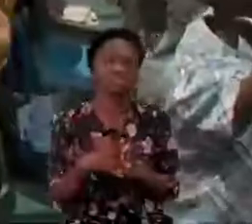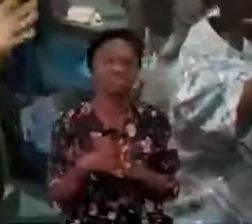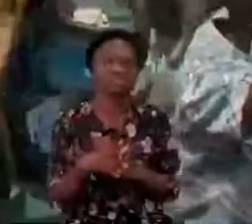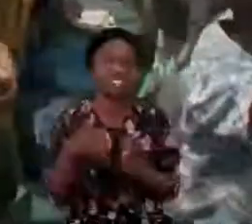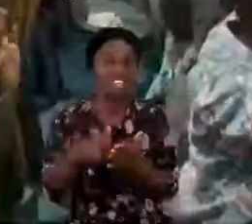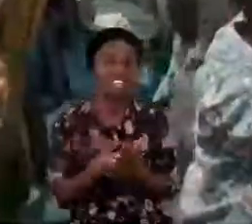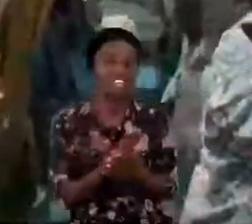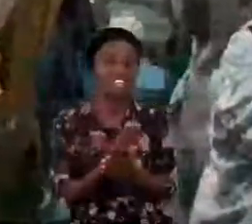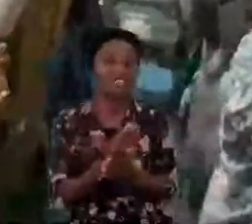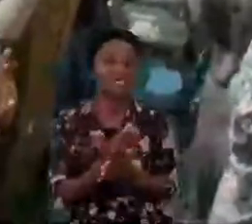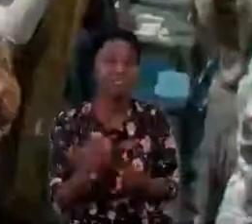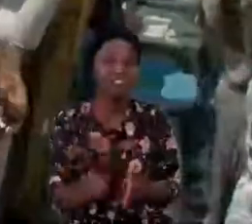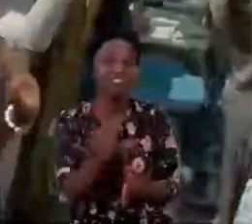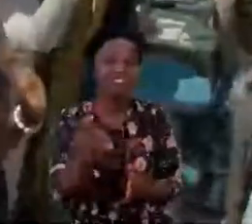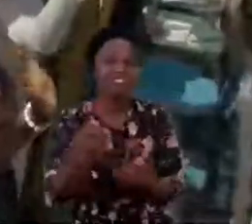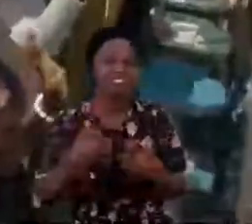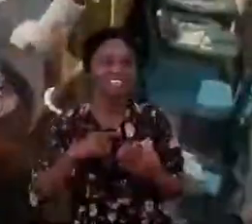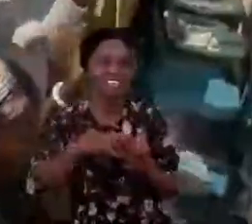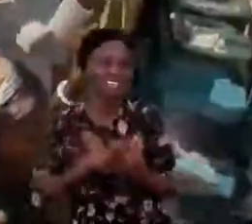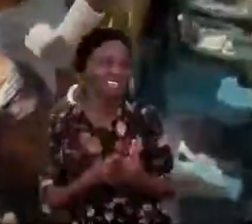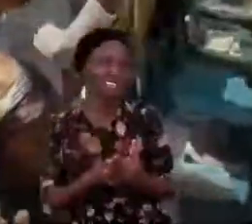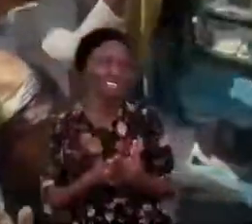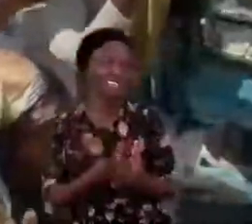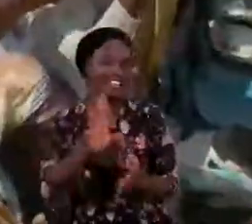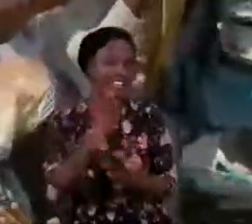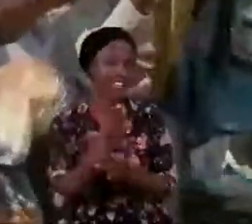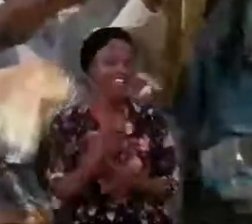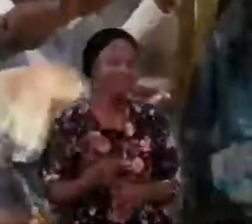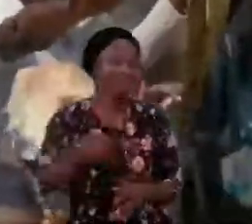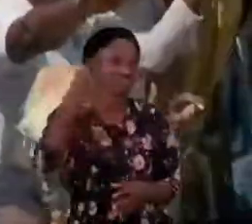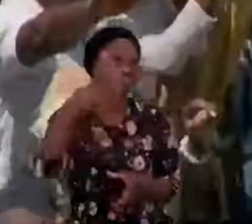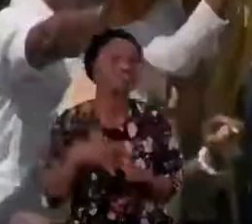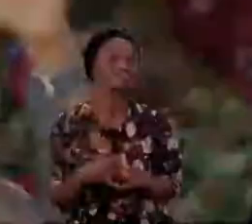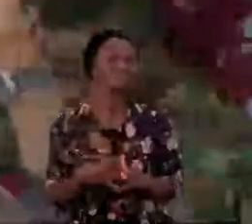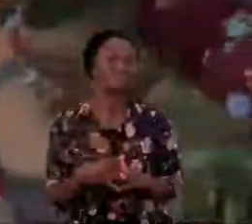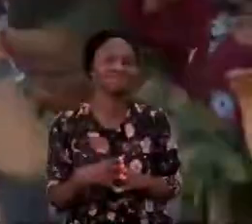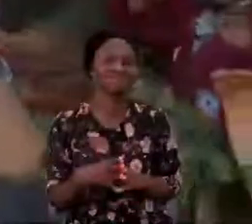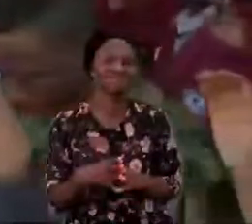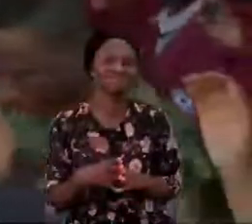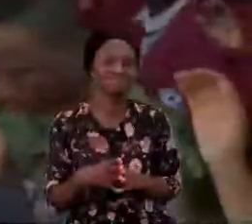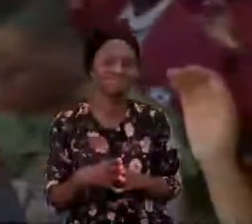De plus grande hauteur maintenant. Lève ta main là-bas. Le passé